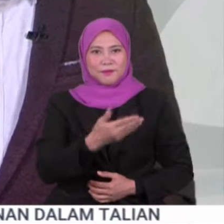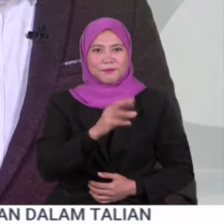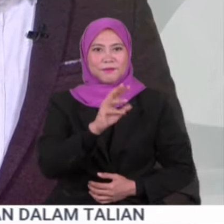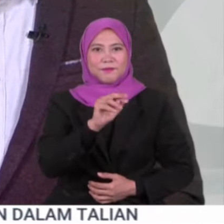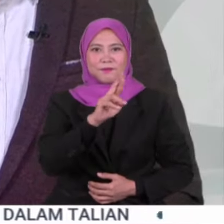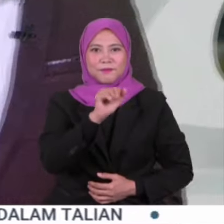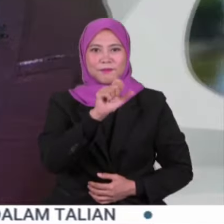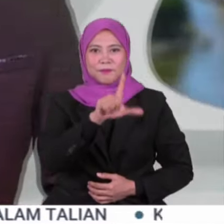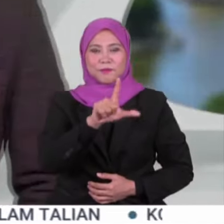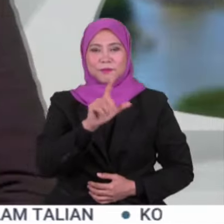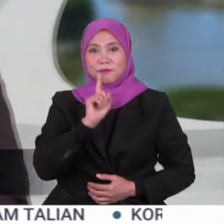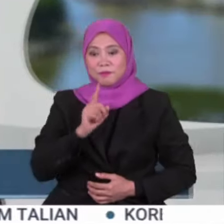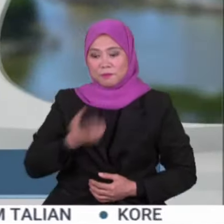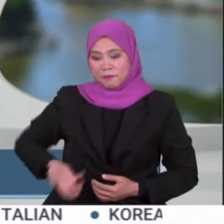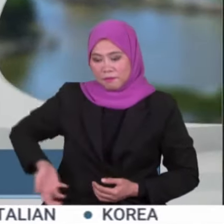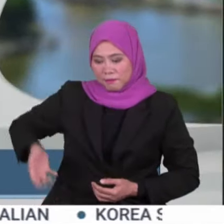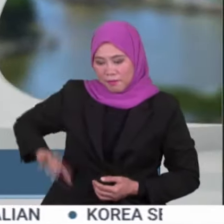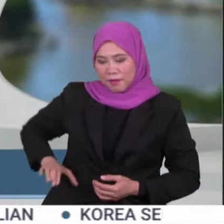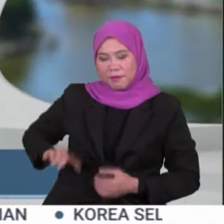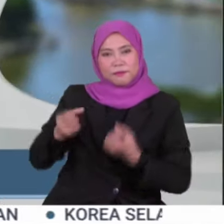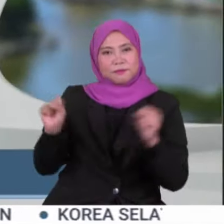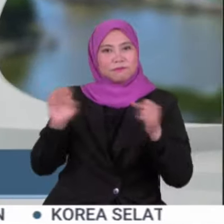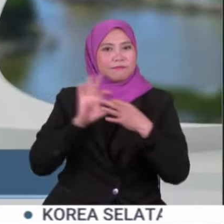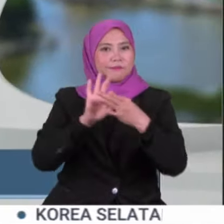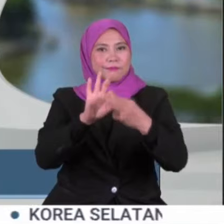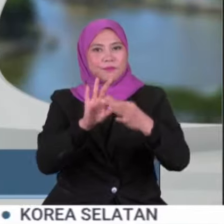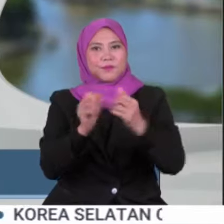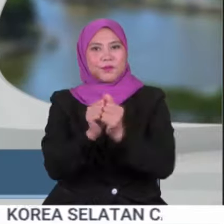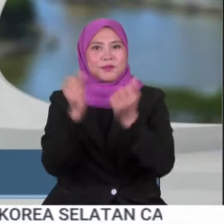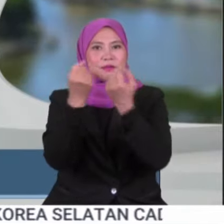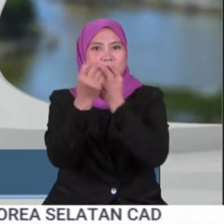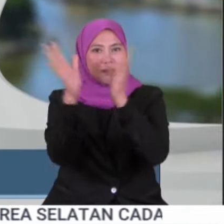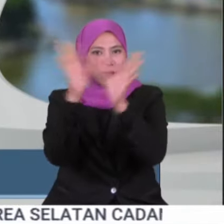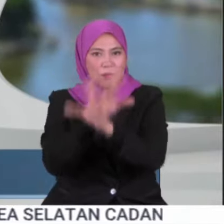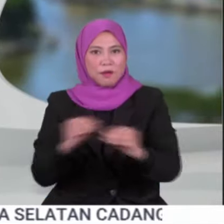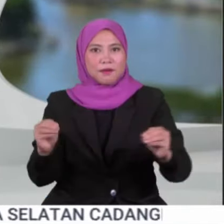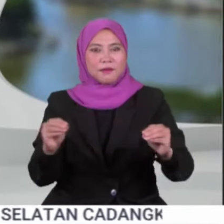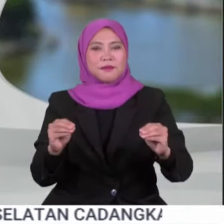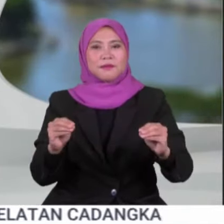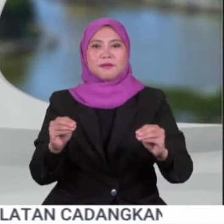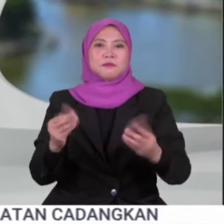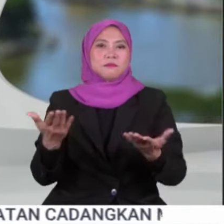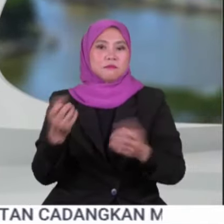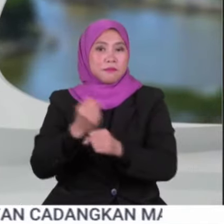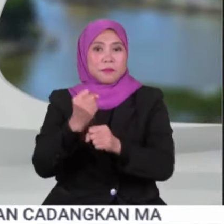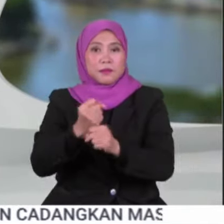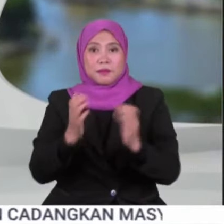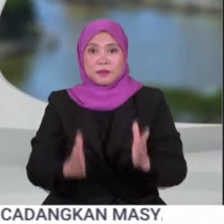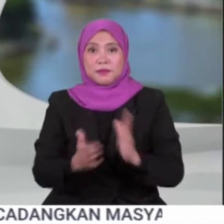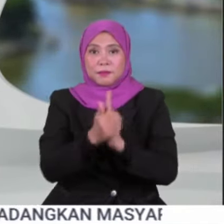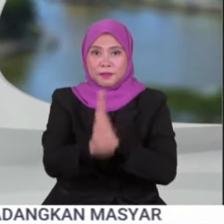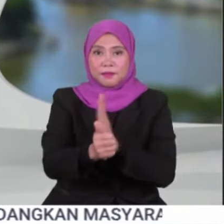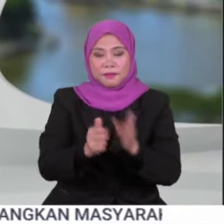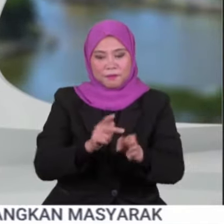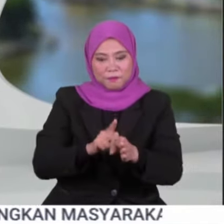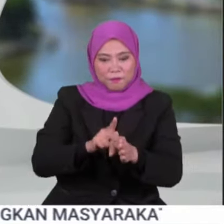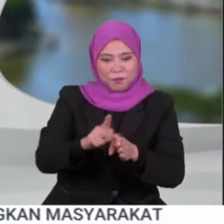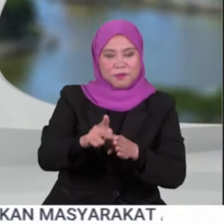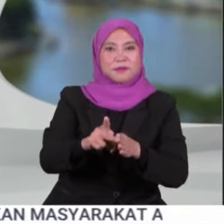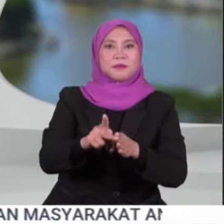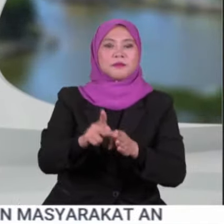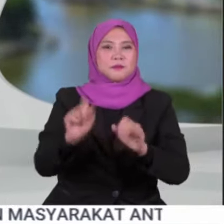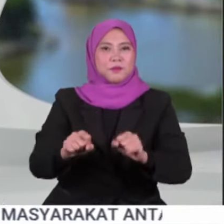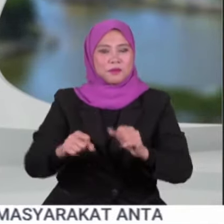Nurul. Bangladesh sedia bekerjasama dengan Sarawak khususnya dalam menyediakan keperluan tenaga kerja mahir dan profesional